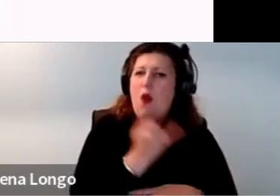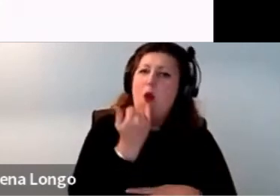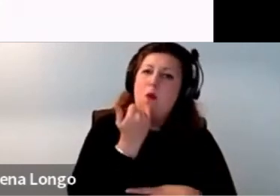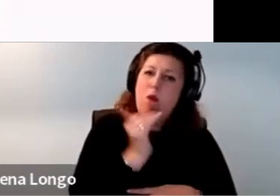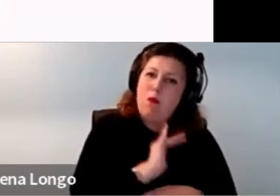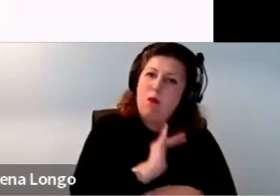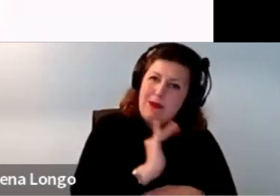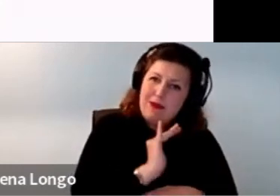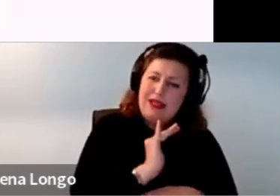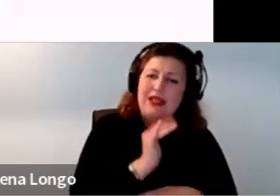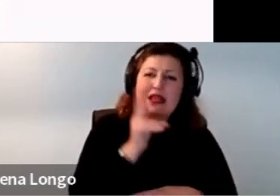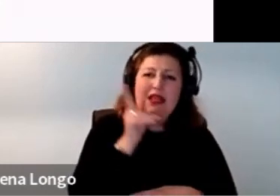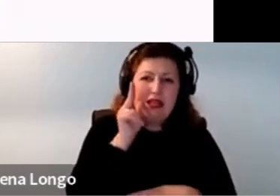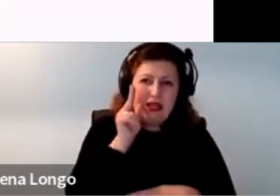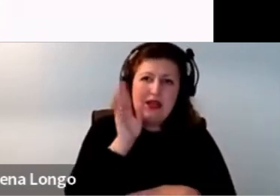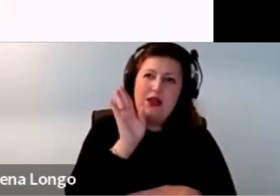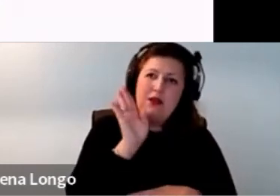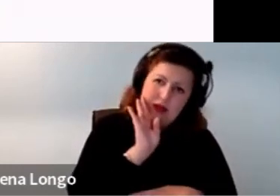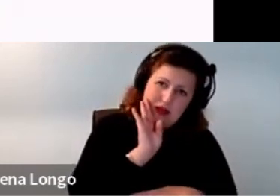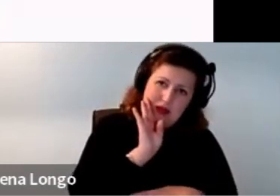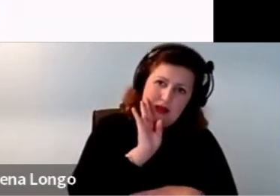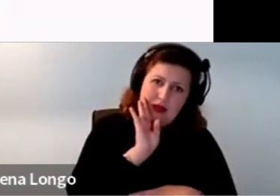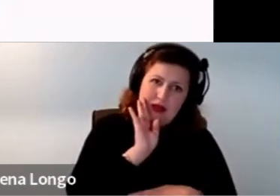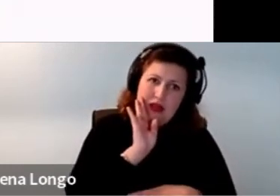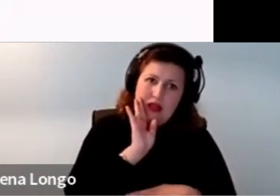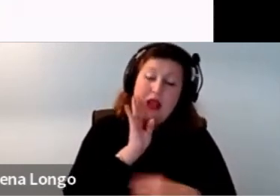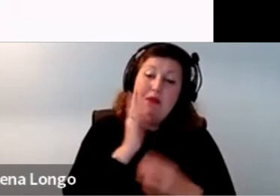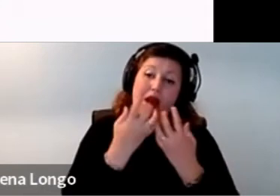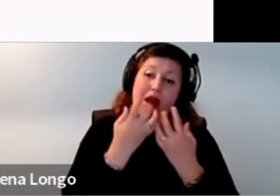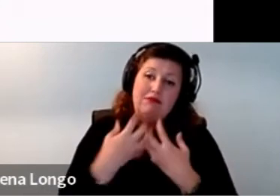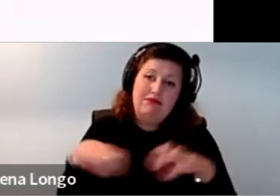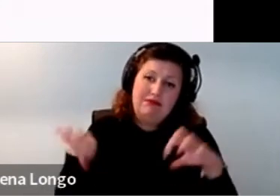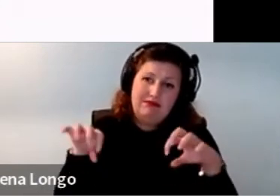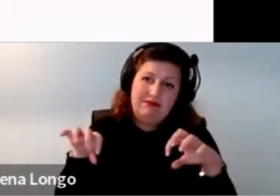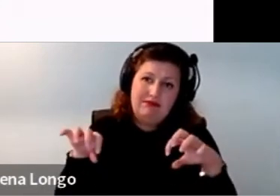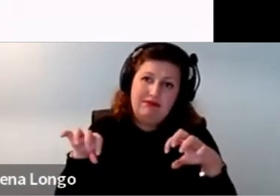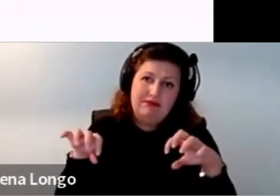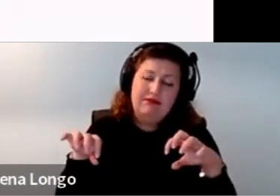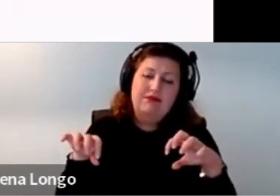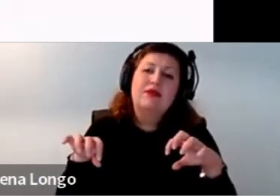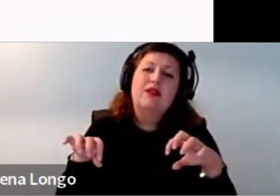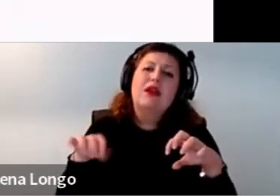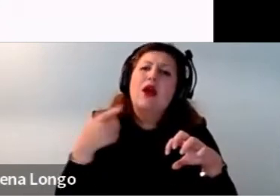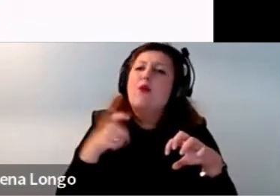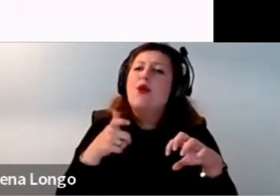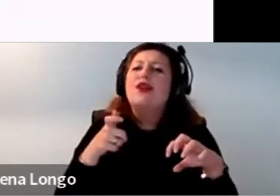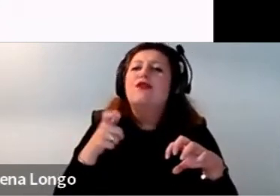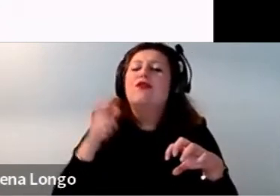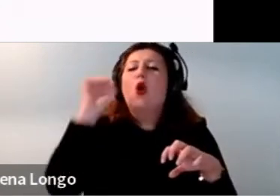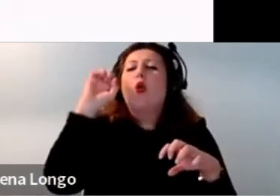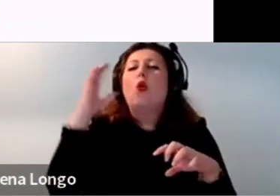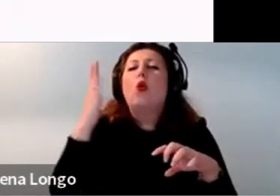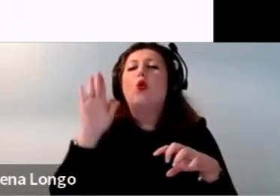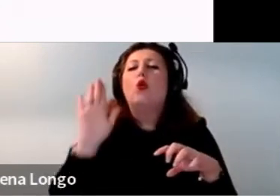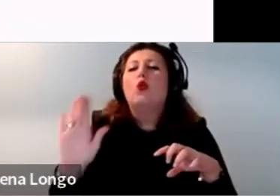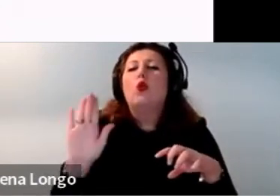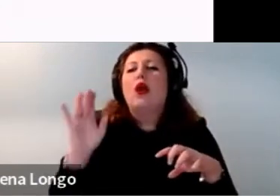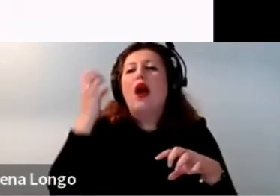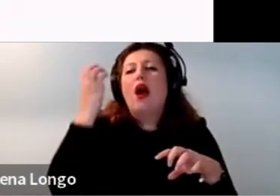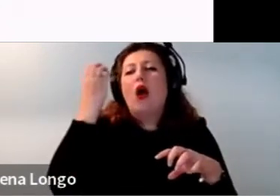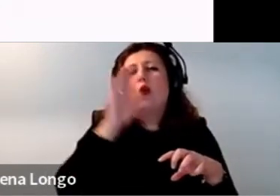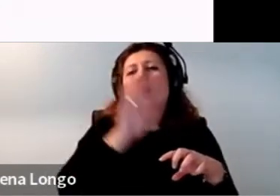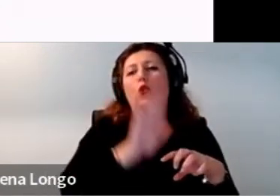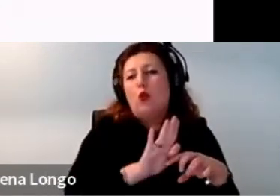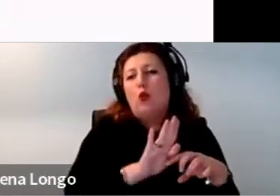bambini e bambine, separati per questioni ovviamente culturali. Comunque praticamente la stessa